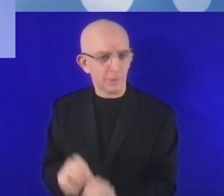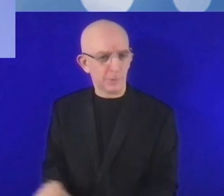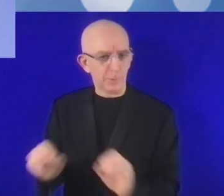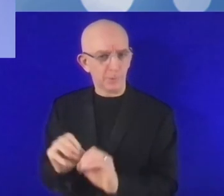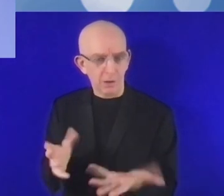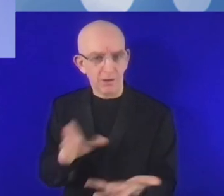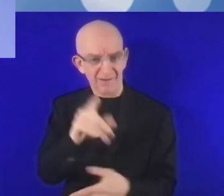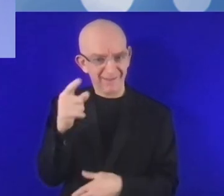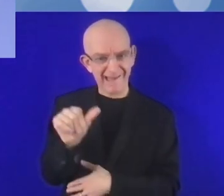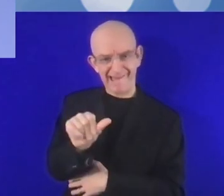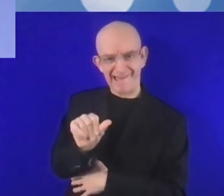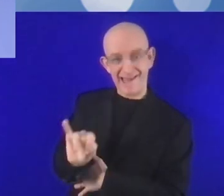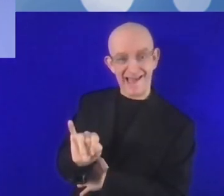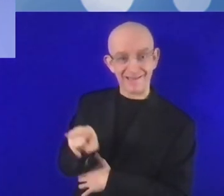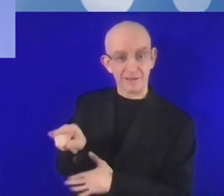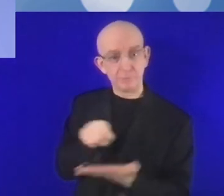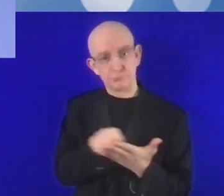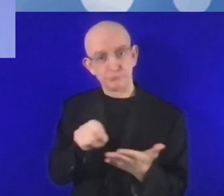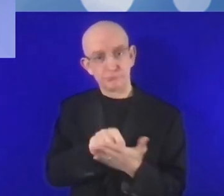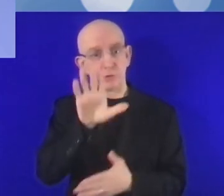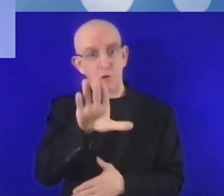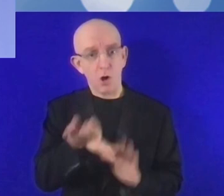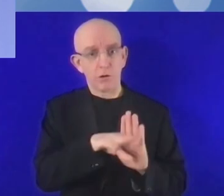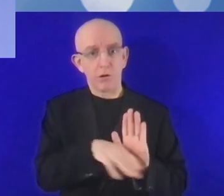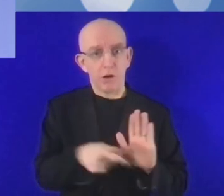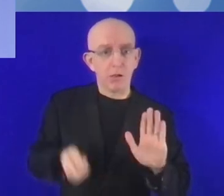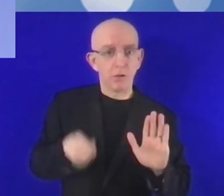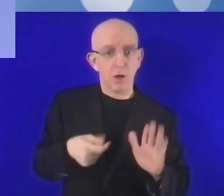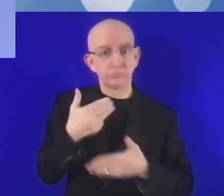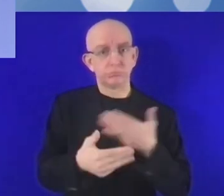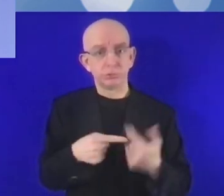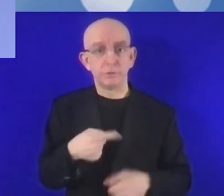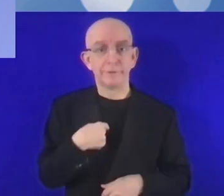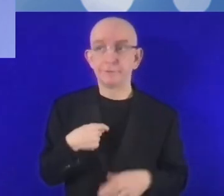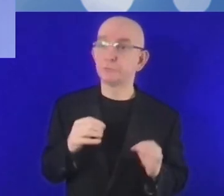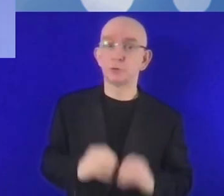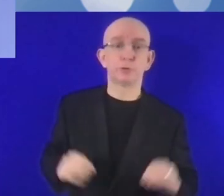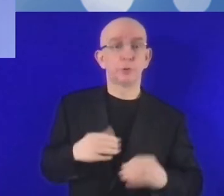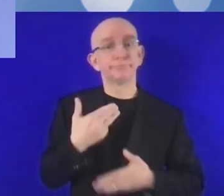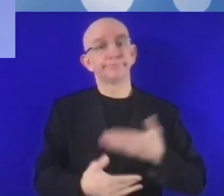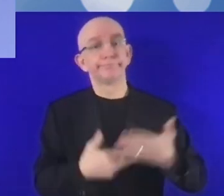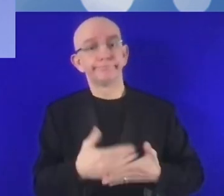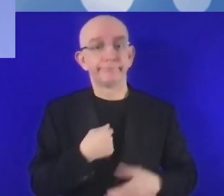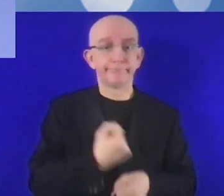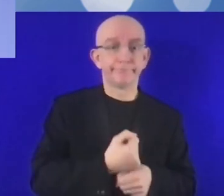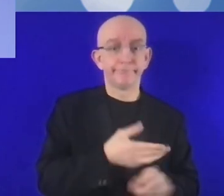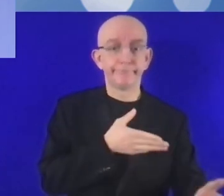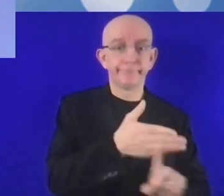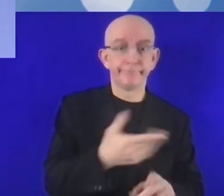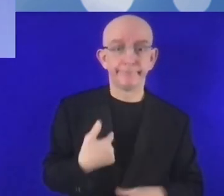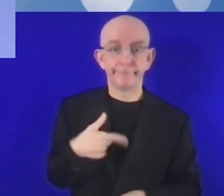навыки. Представьте себе искусственный интеллект, который нас консультирует по юридическим вопросам